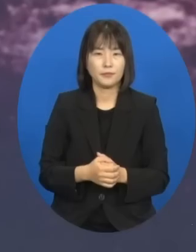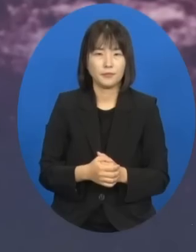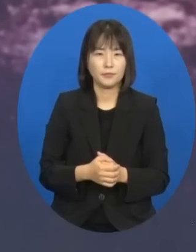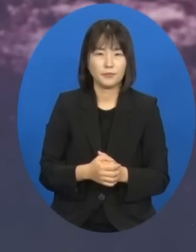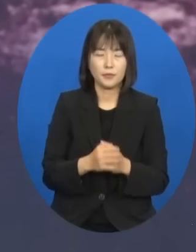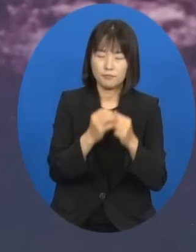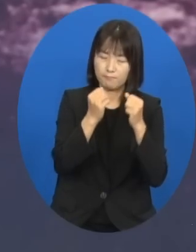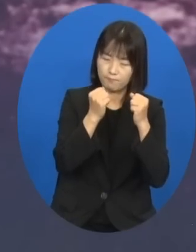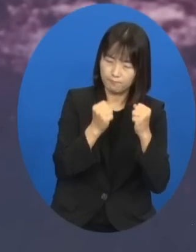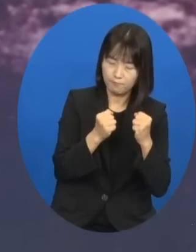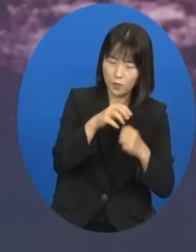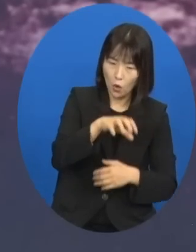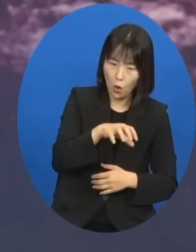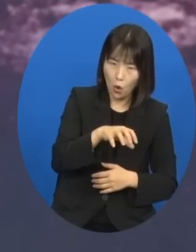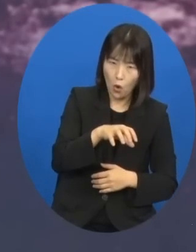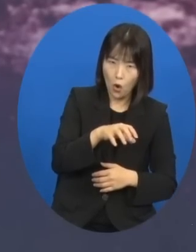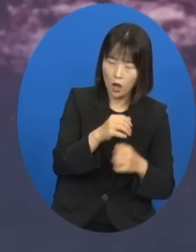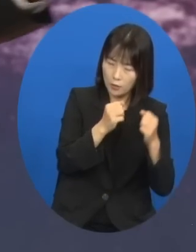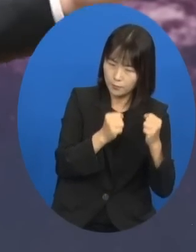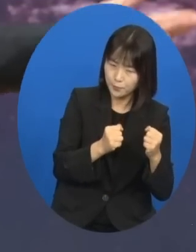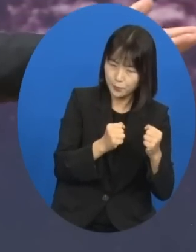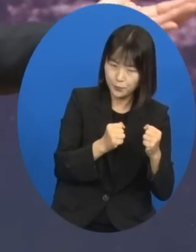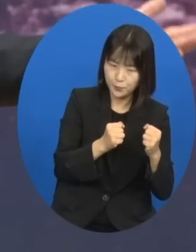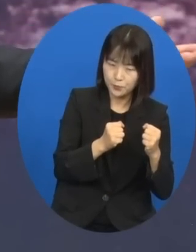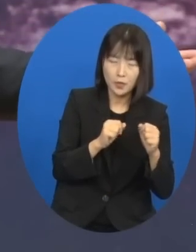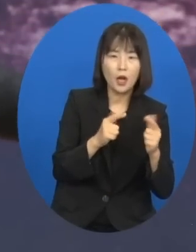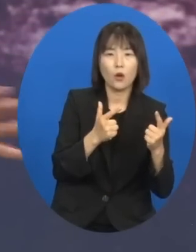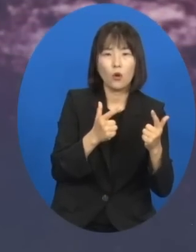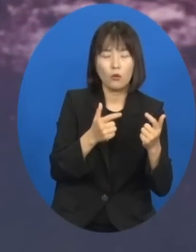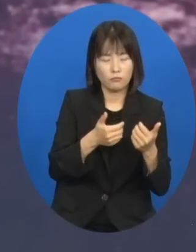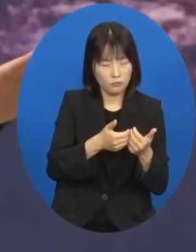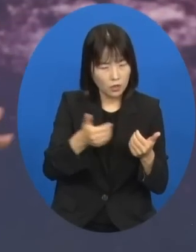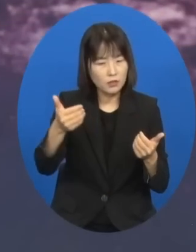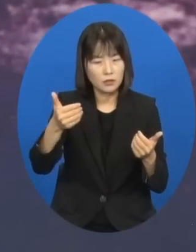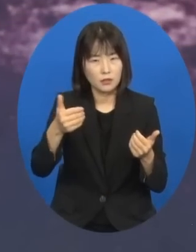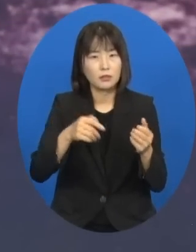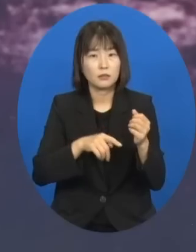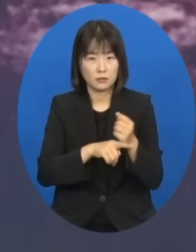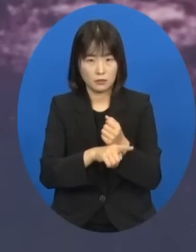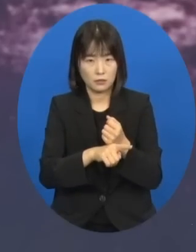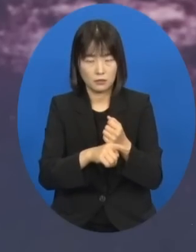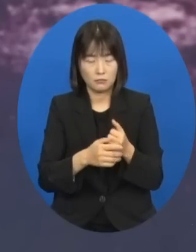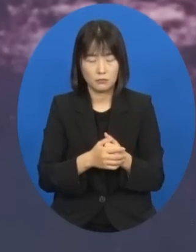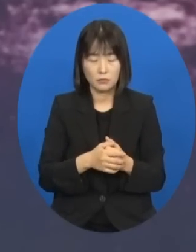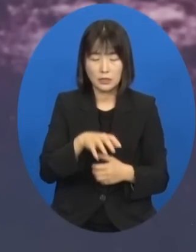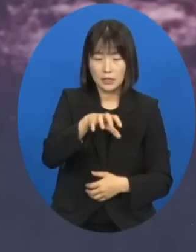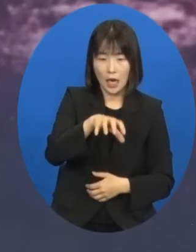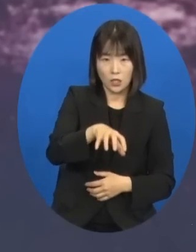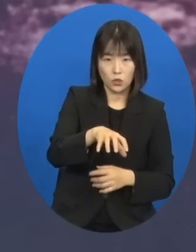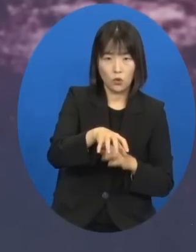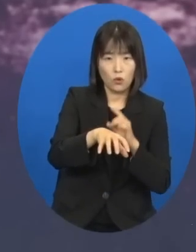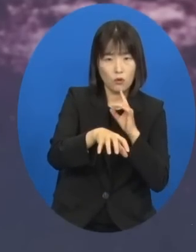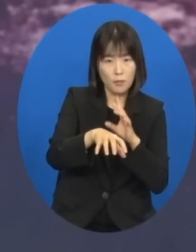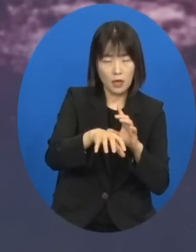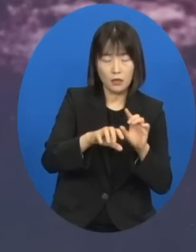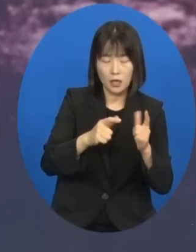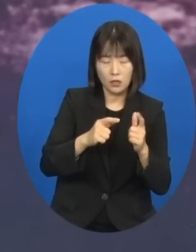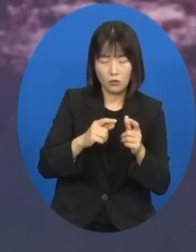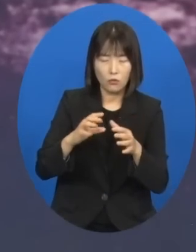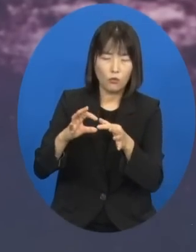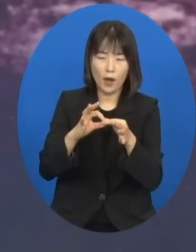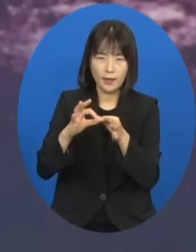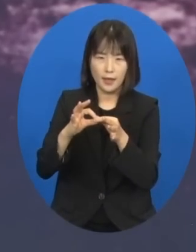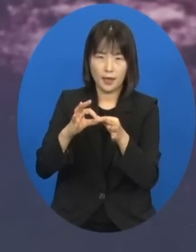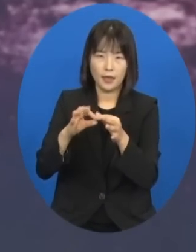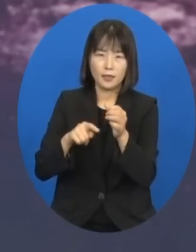머물러 있어야 할 곳에 있지 못하고 너가 벗어났다는 것이죠. 물론 이것은 단지 장소의 개념이 아니에요. 관계적인 개념이죠.